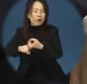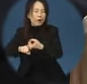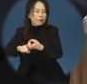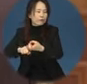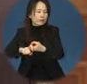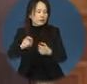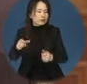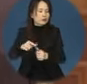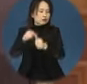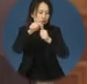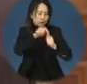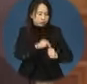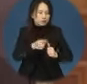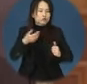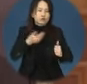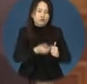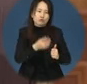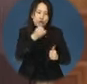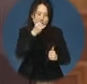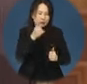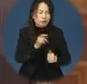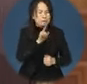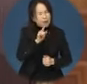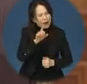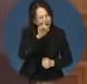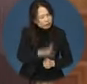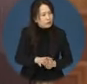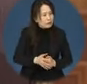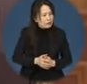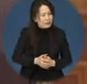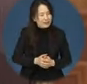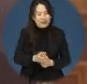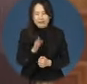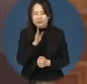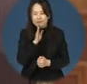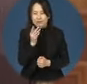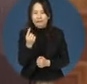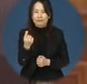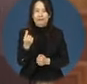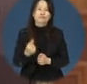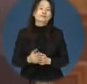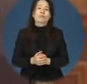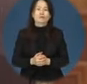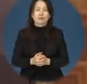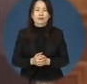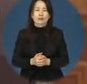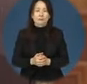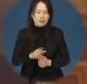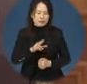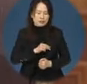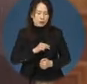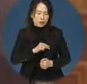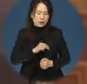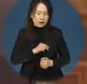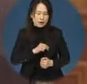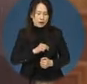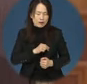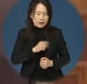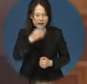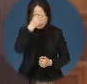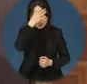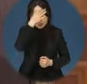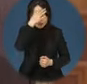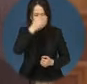거죠 그렇습니다 제가 이제 외에 역할을 하는데 옆에 의회의 기능을 하는데 제약이 있다 이렇게 말씀을 들은